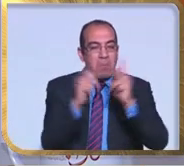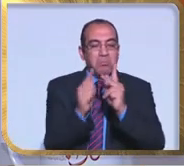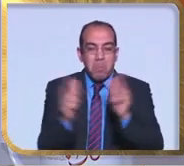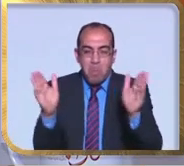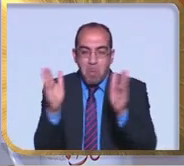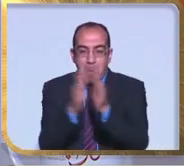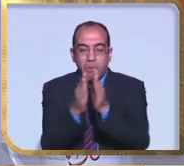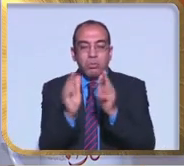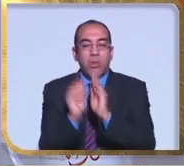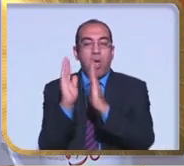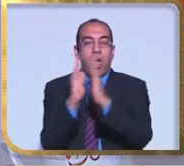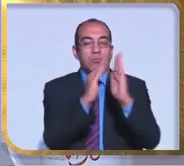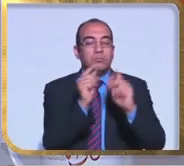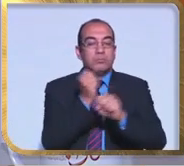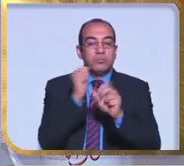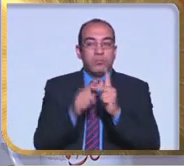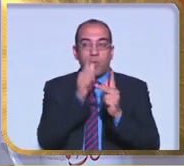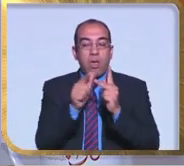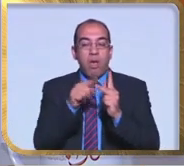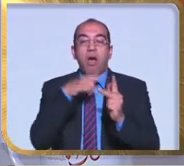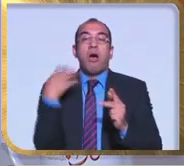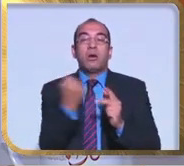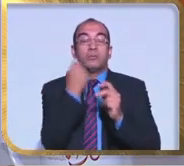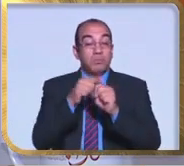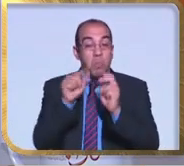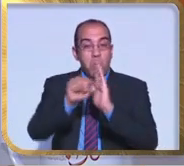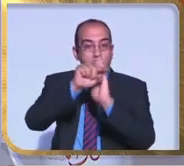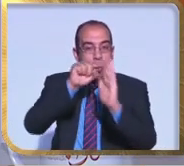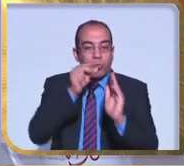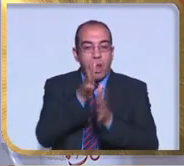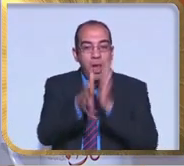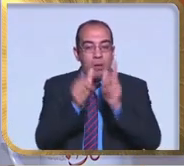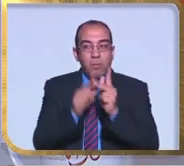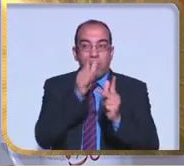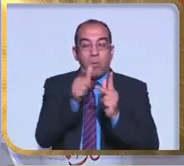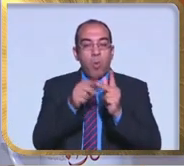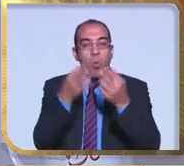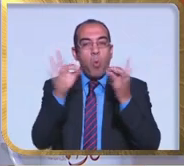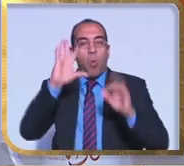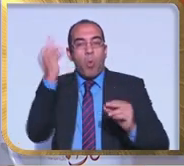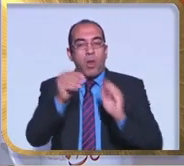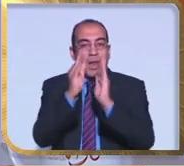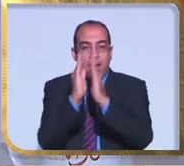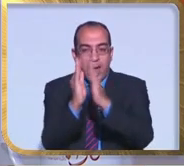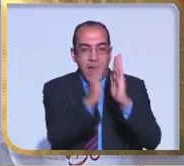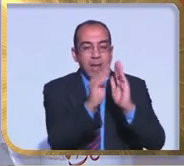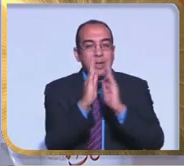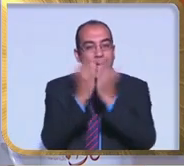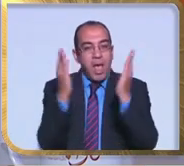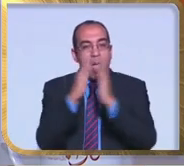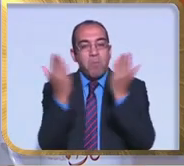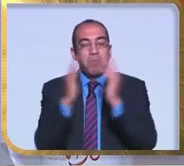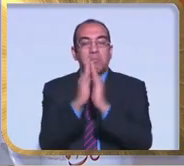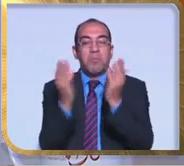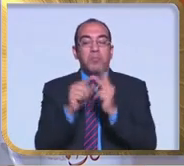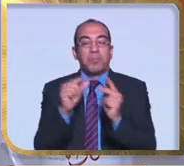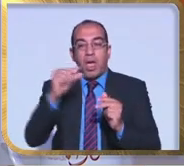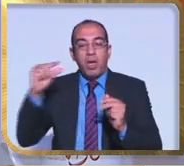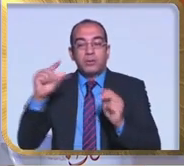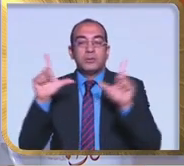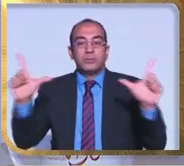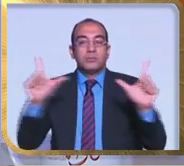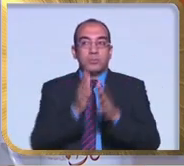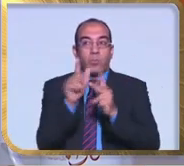الكتب الأبواب الخاصة بكل موضوع بيتناوله كل كتاب داخل الجامع